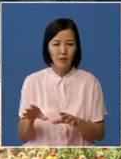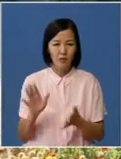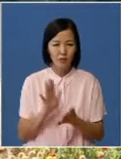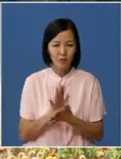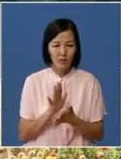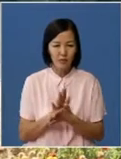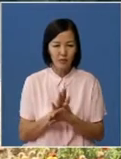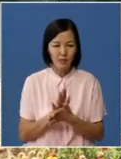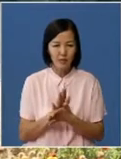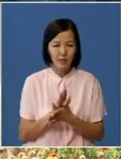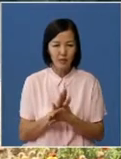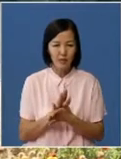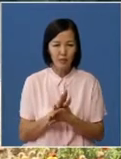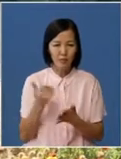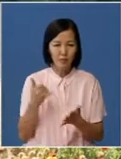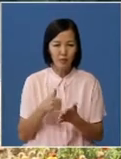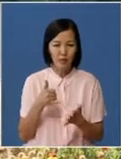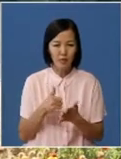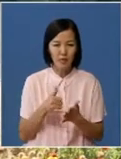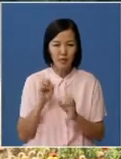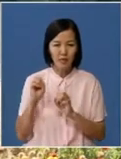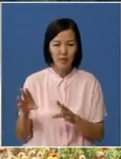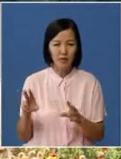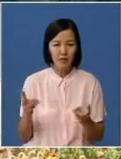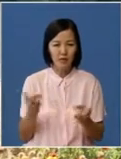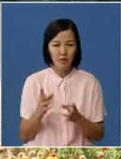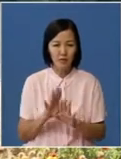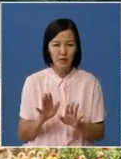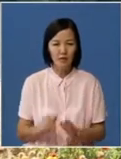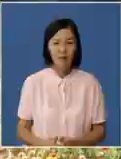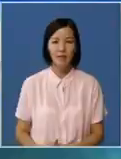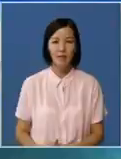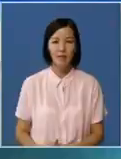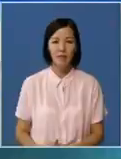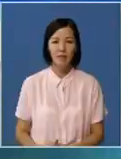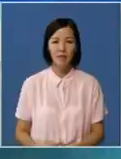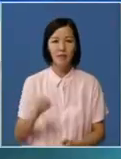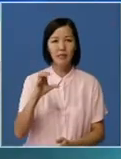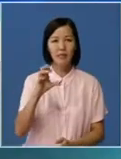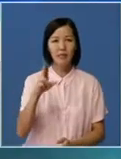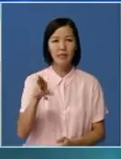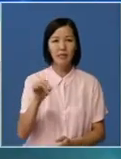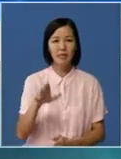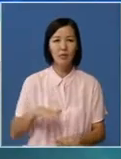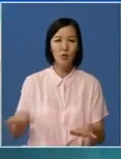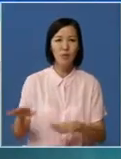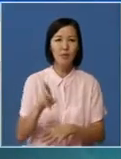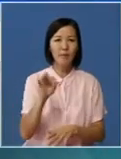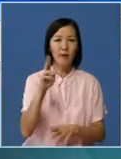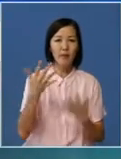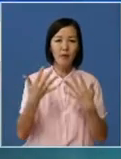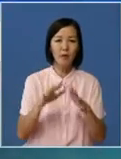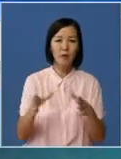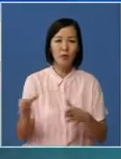қоқыстарды, бөтелкелерді тастамай осы өрт қауіпсіздік ережелерін сақтауын сұраймыз. Ескелді ауданы Бақтыбай ауылында облыстық